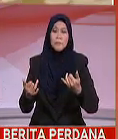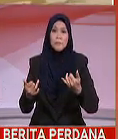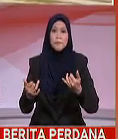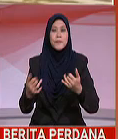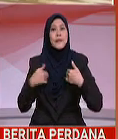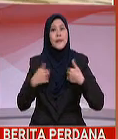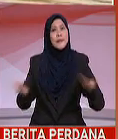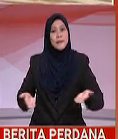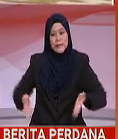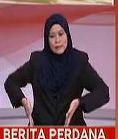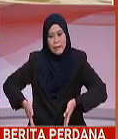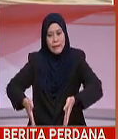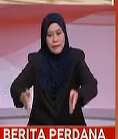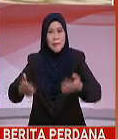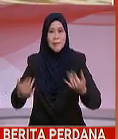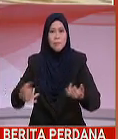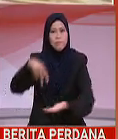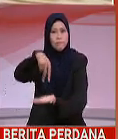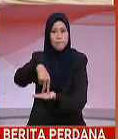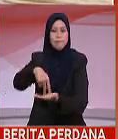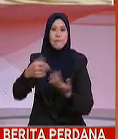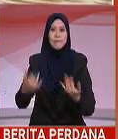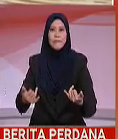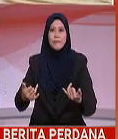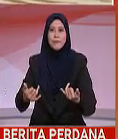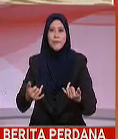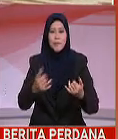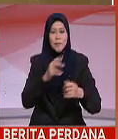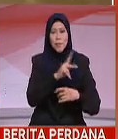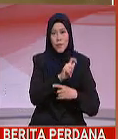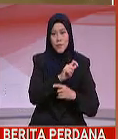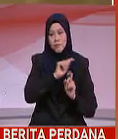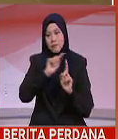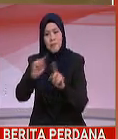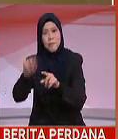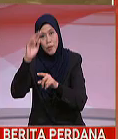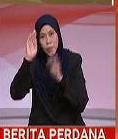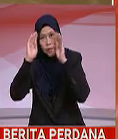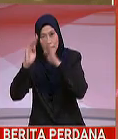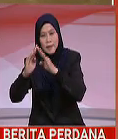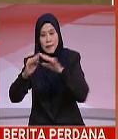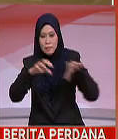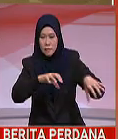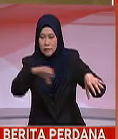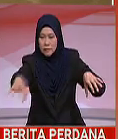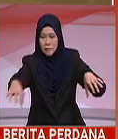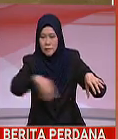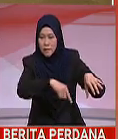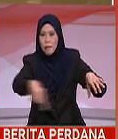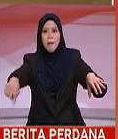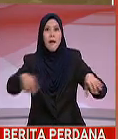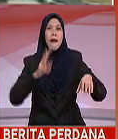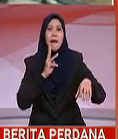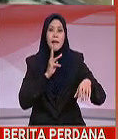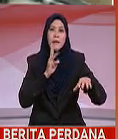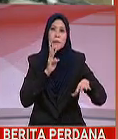berada di jalan utama menghubungkan Kuala Terengganu menuju ke Kuantan, itu di Bandar Cukai Idaman telah pun dilimpahi air